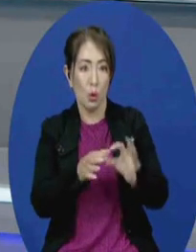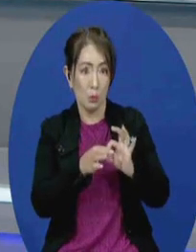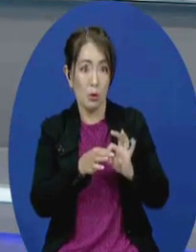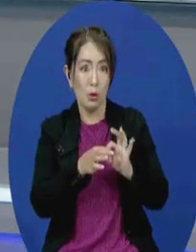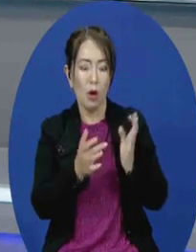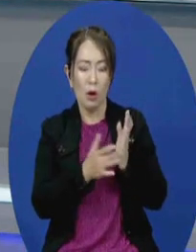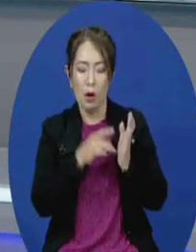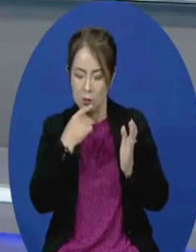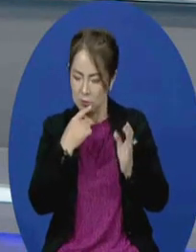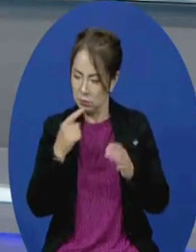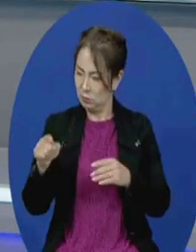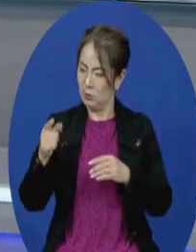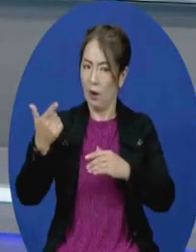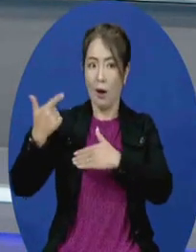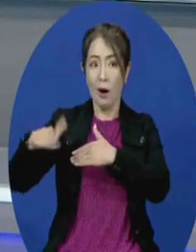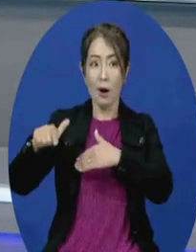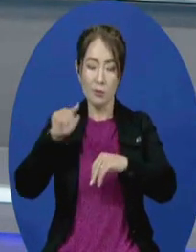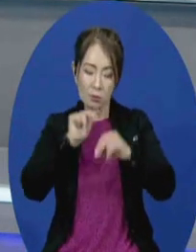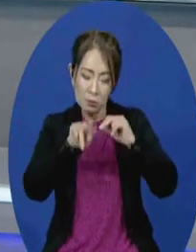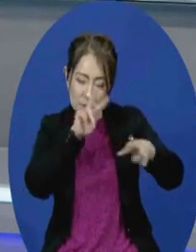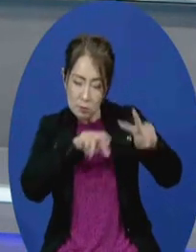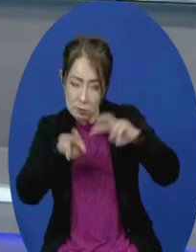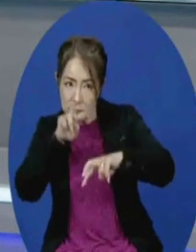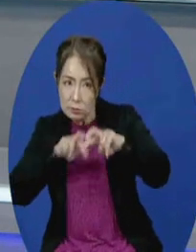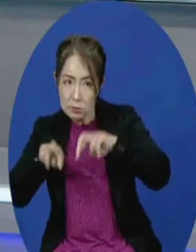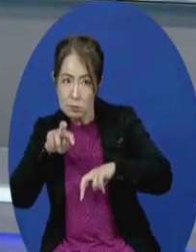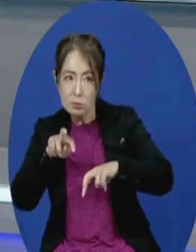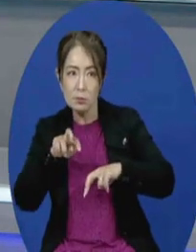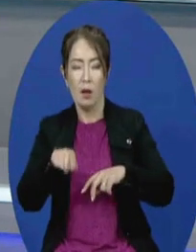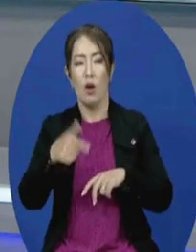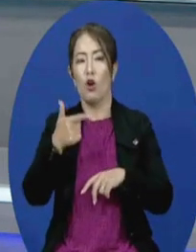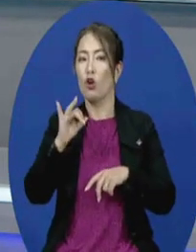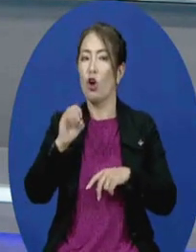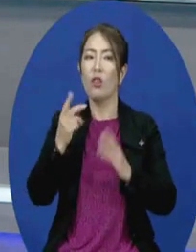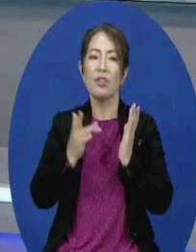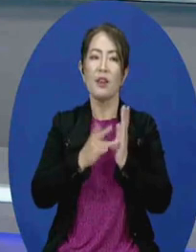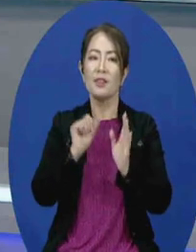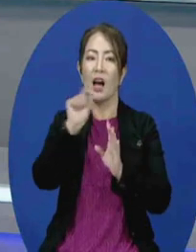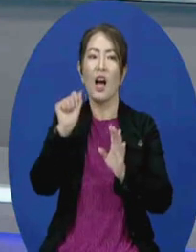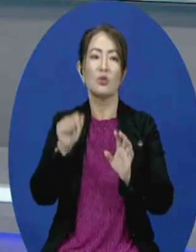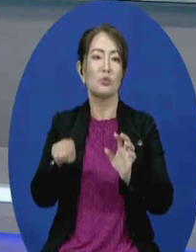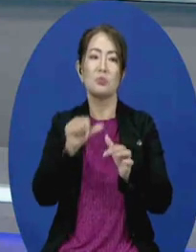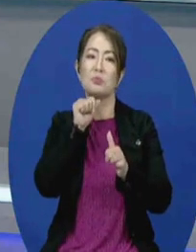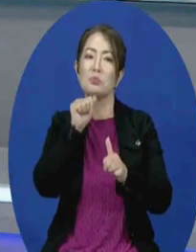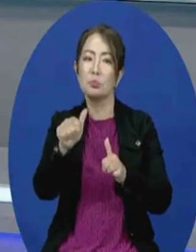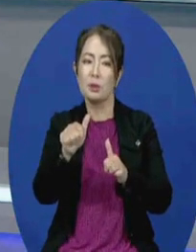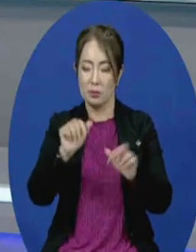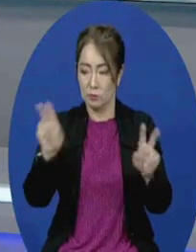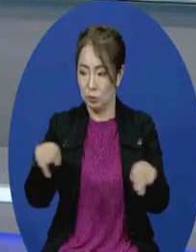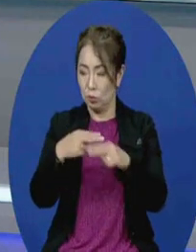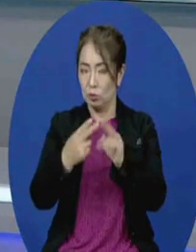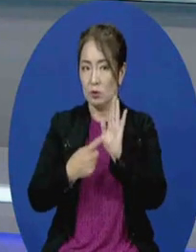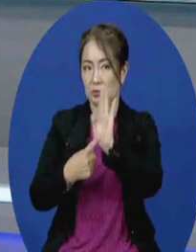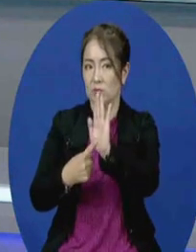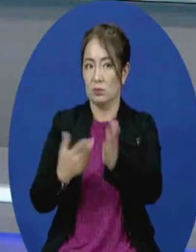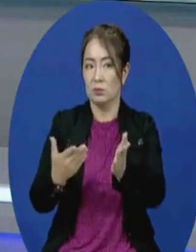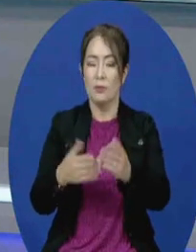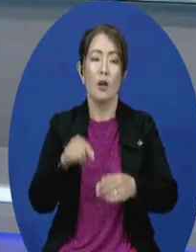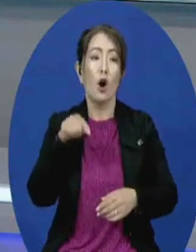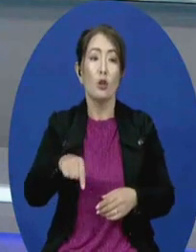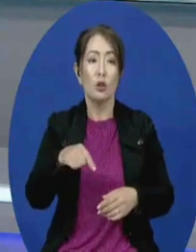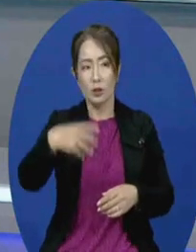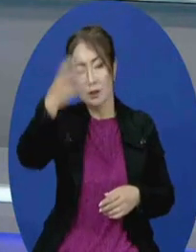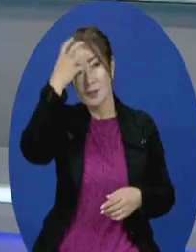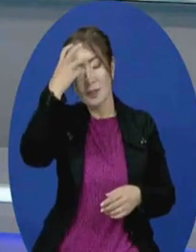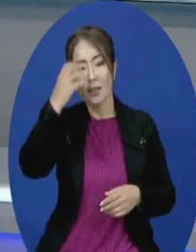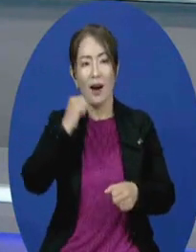Сүүлийн 5 сарын хугацаанд хөндлөнгийн шинжилчд нөхцөл байдлыг судлахад геотехникийн асуудлаа шалтгаалаагүй гэсэн дүгнэлтийг гаргасан байна. За